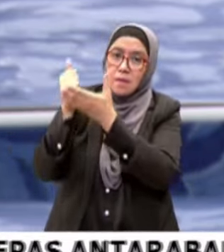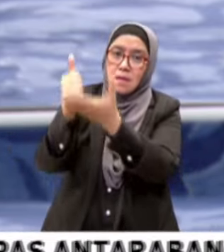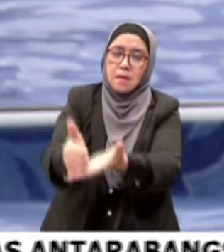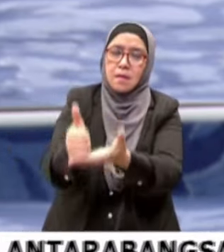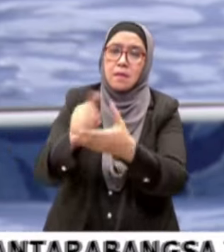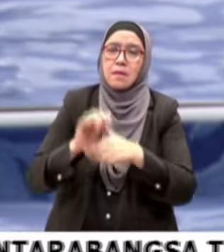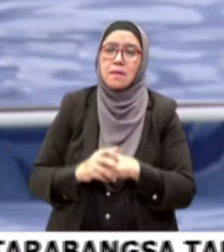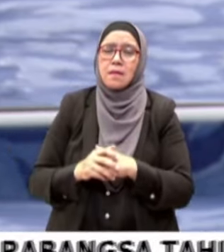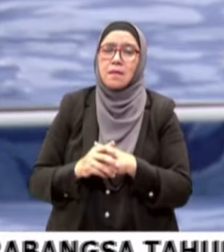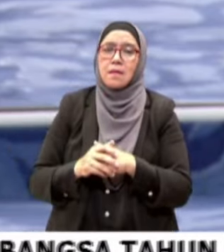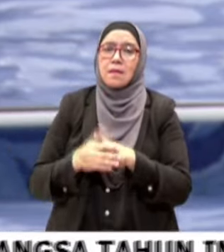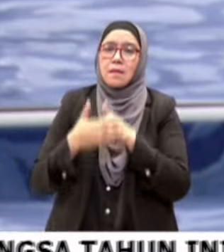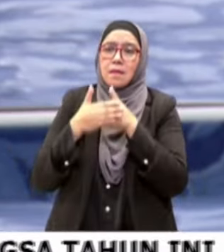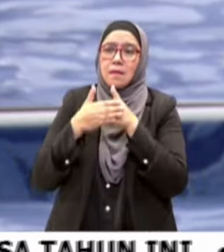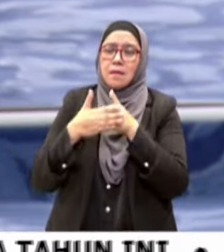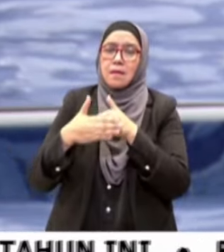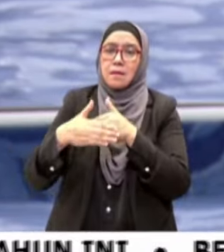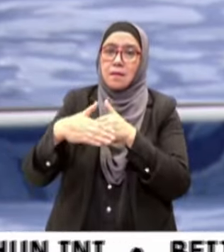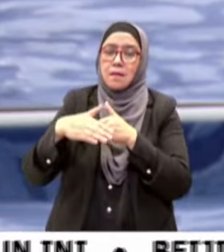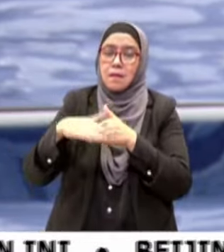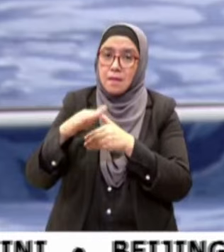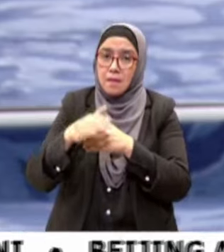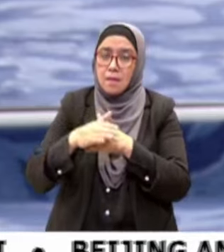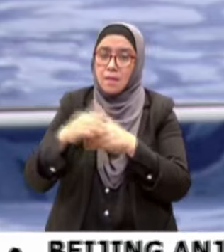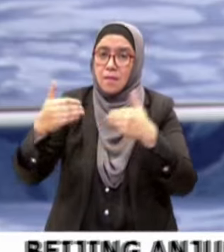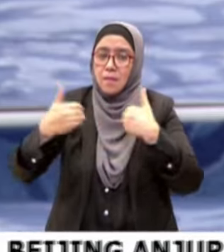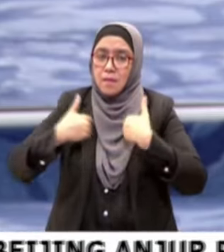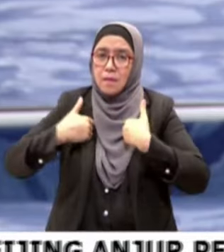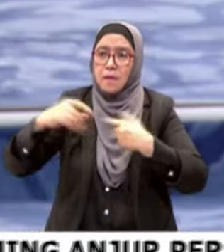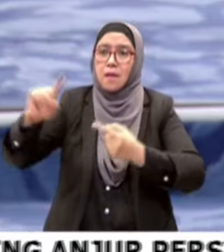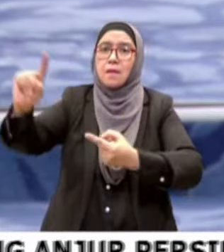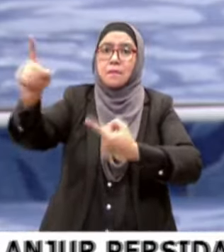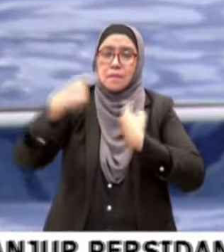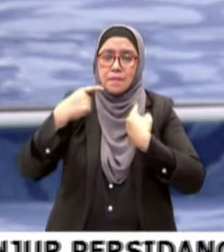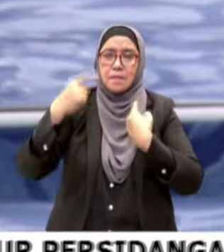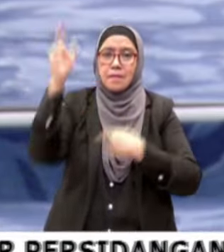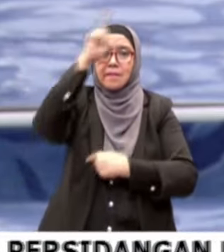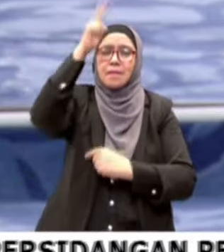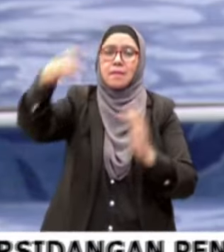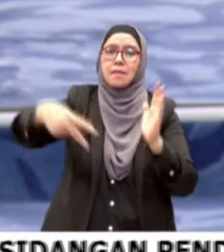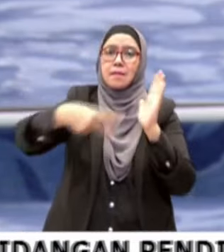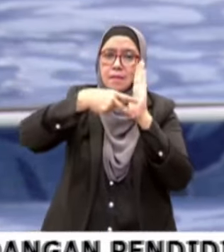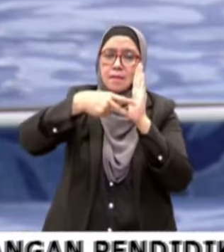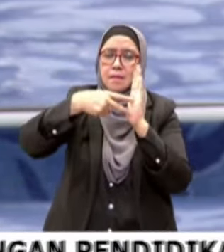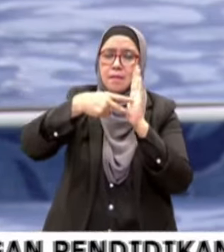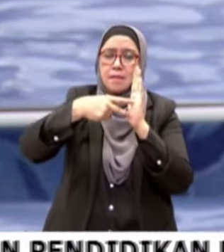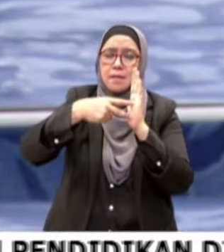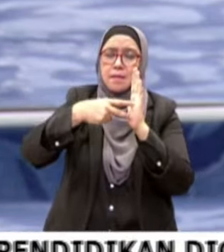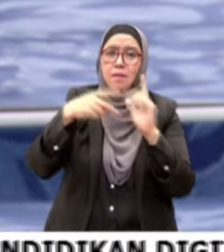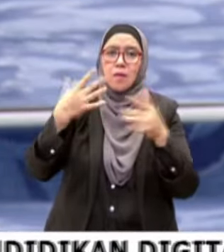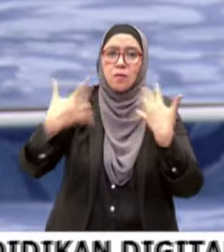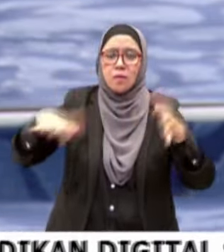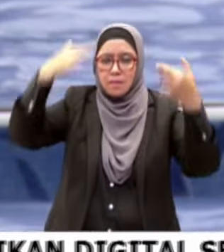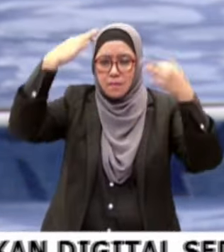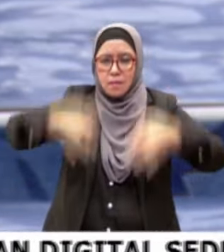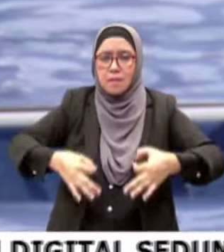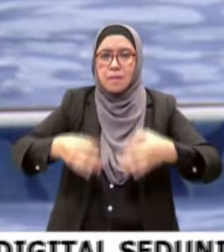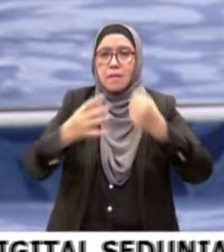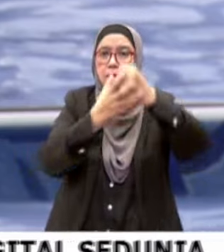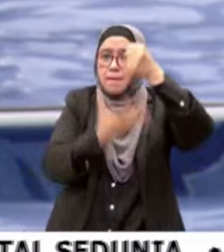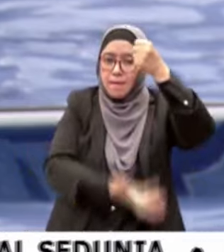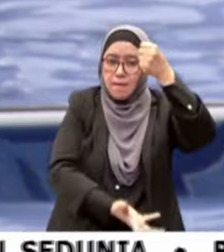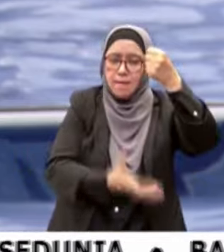sebaik saja ada sambutan daripada kerajaan Suriah tetapi yang telah diputuskan adalah dana dan alat-alat